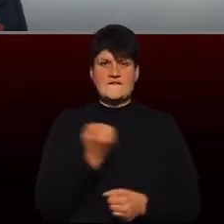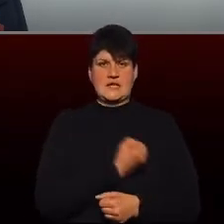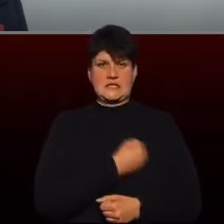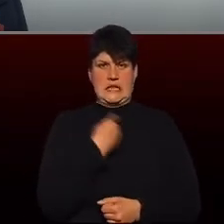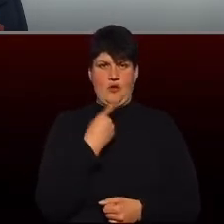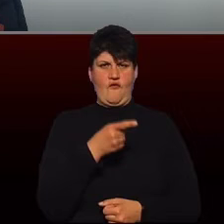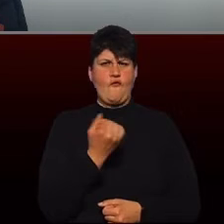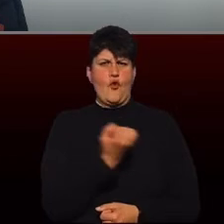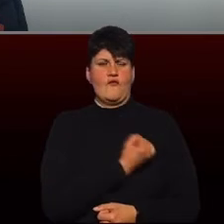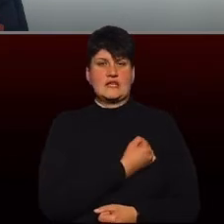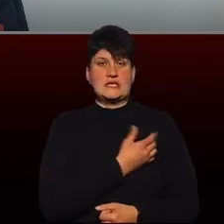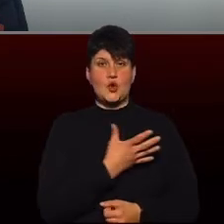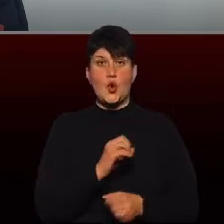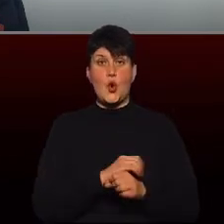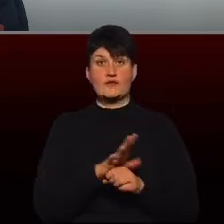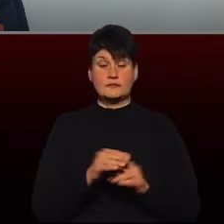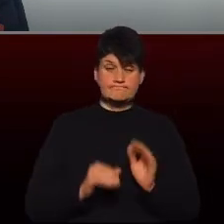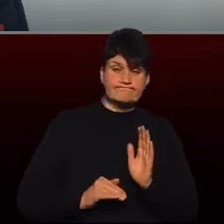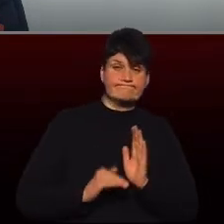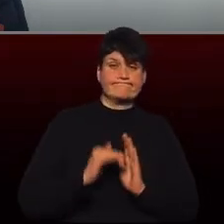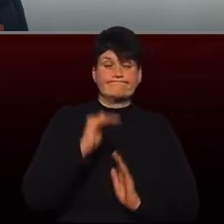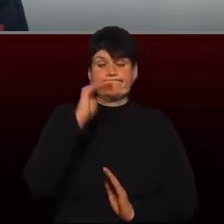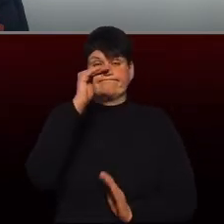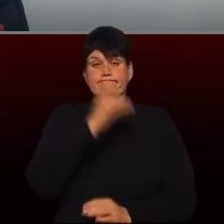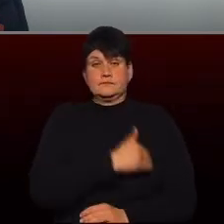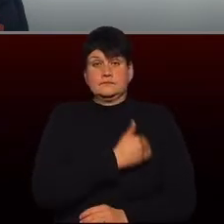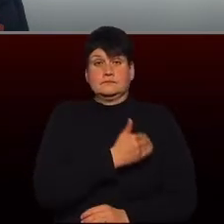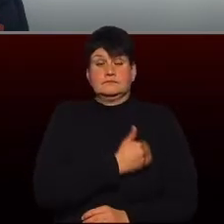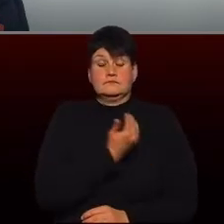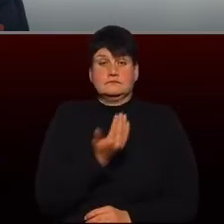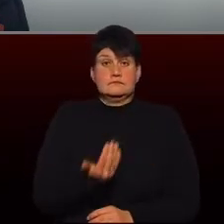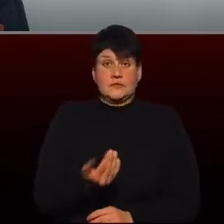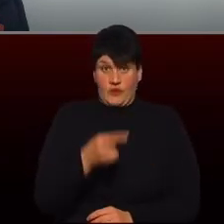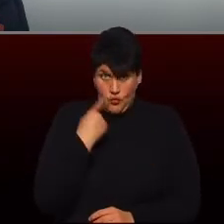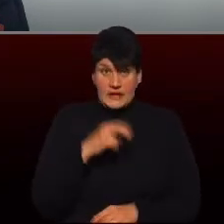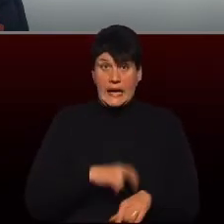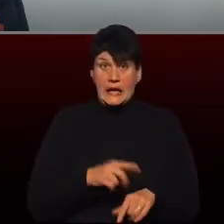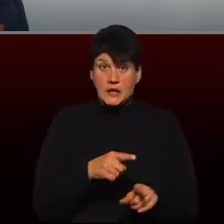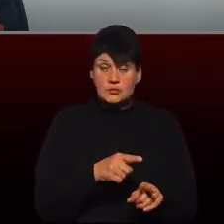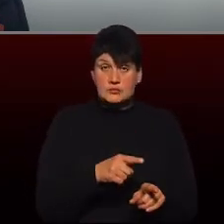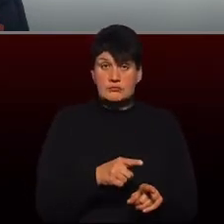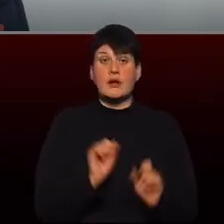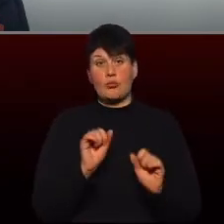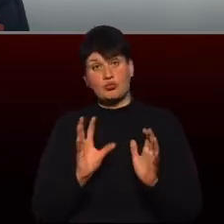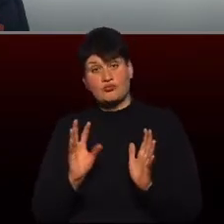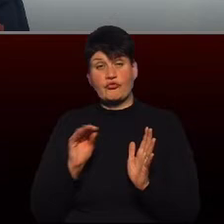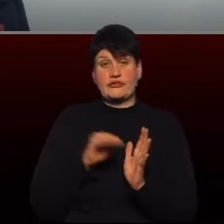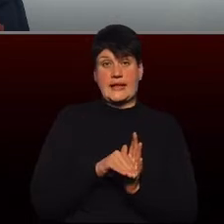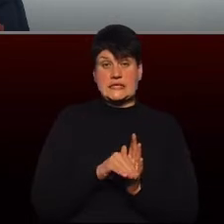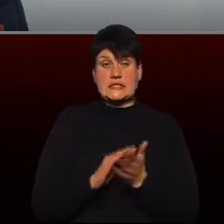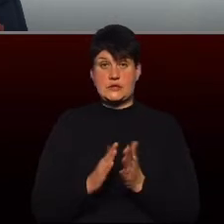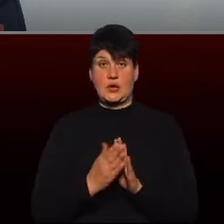вакцину від коронавірусу, піднялася температура. Однозначно ви повідомляєте лікаря, і лікар може внести цю несприятливу ситуацію. Так? Чи